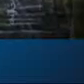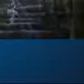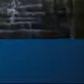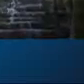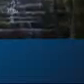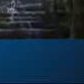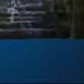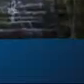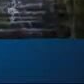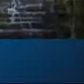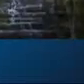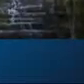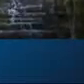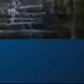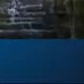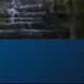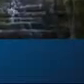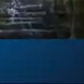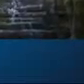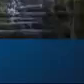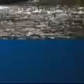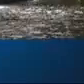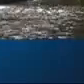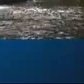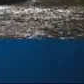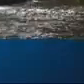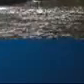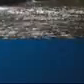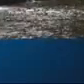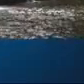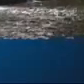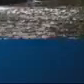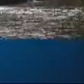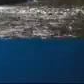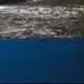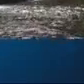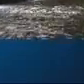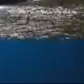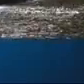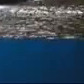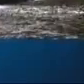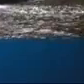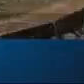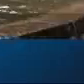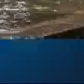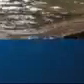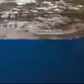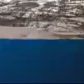Le site est en cours de réhabilitation pour un montant de 120 millions de francs CFA.